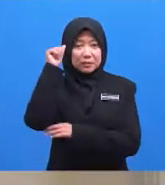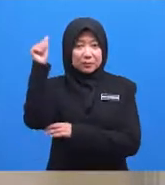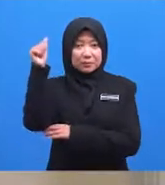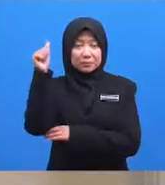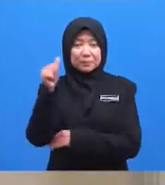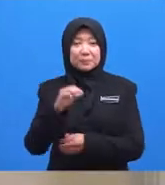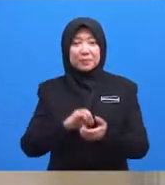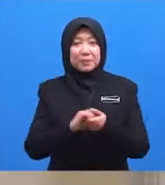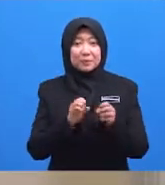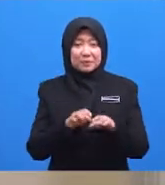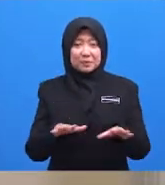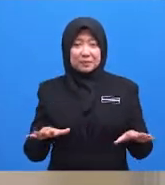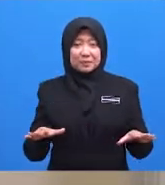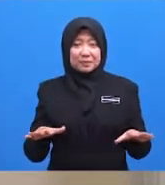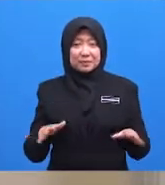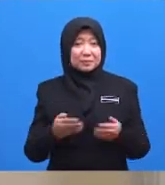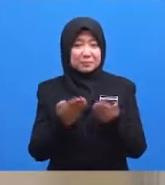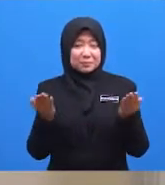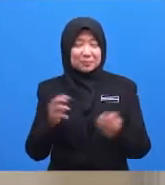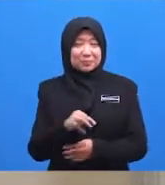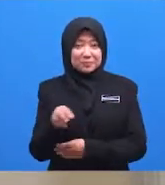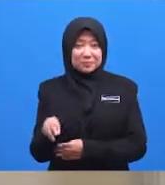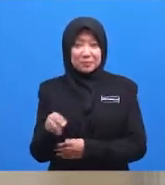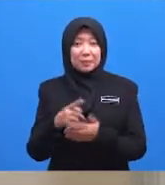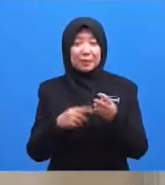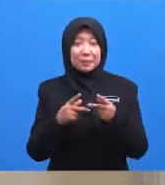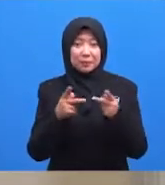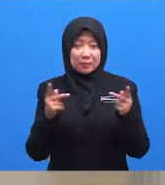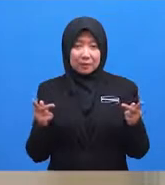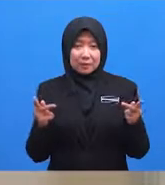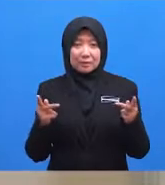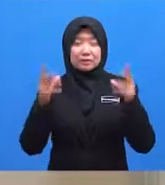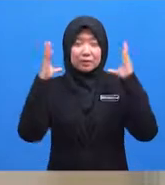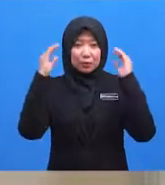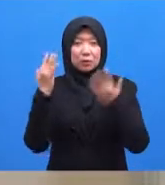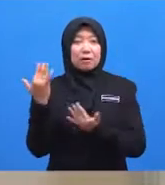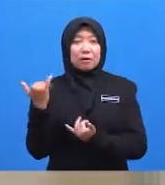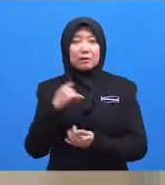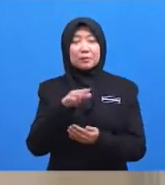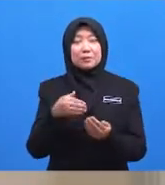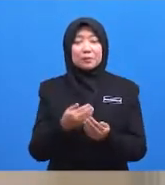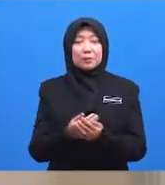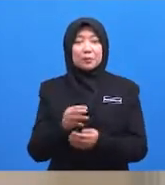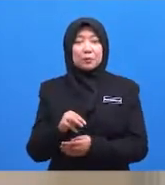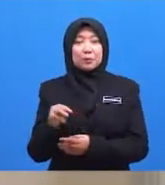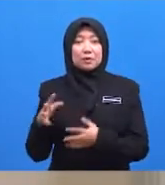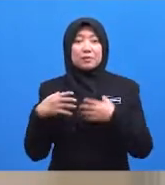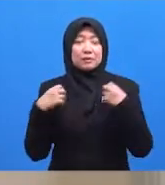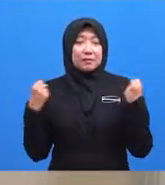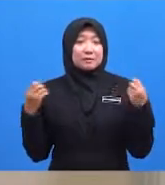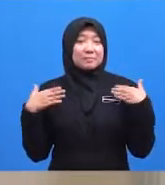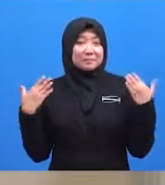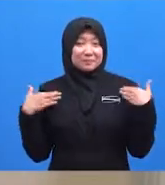Assalamualaikum dan salam sejahtera kepada semua murid. Apa khabar? Cikgu harap semua murid sihat sejahtera dan